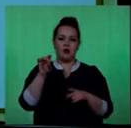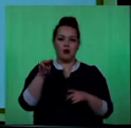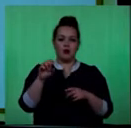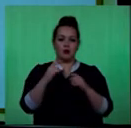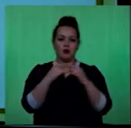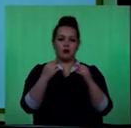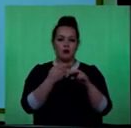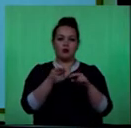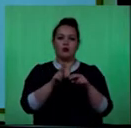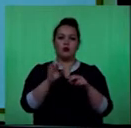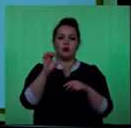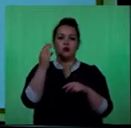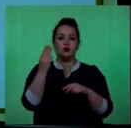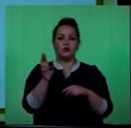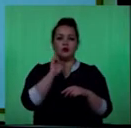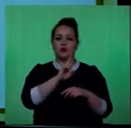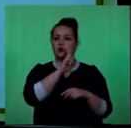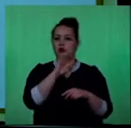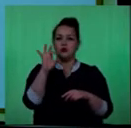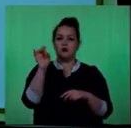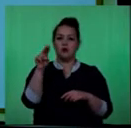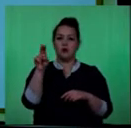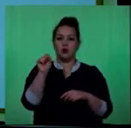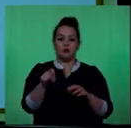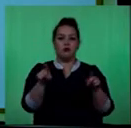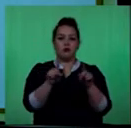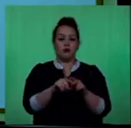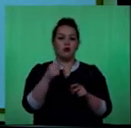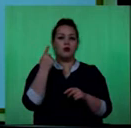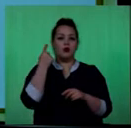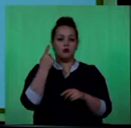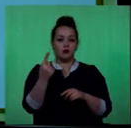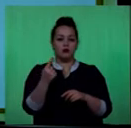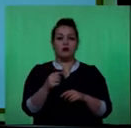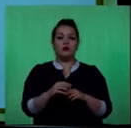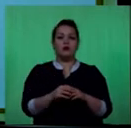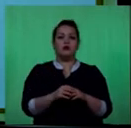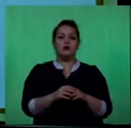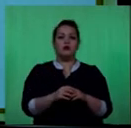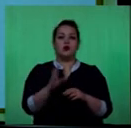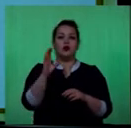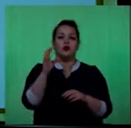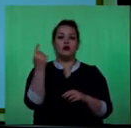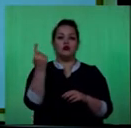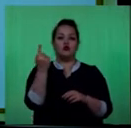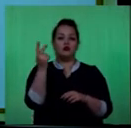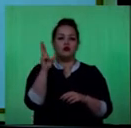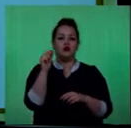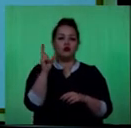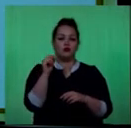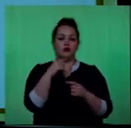существительное женского рода так как парта 1 значит она единственного числа